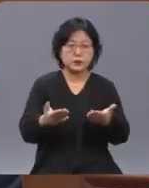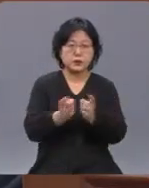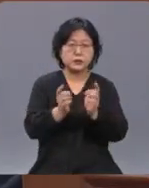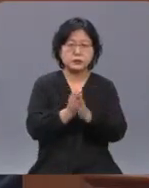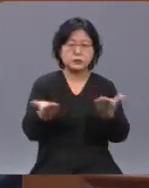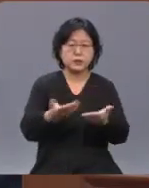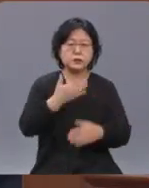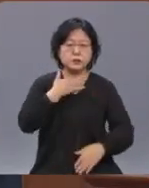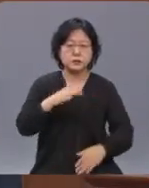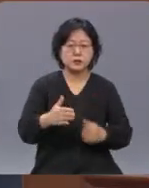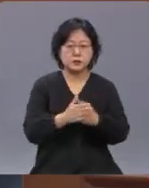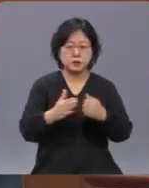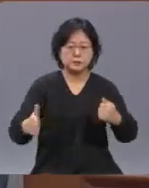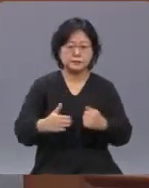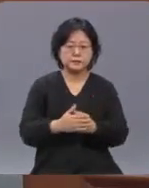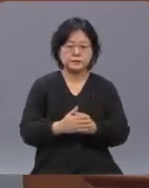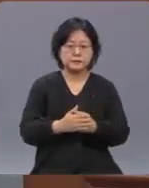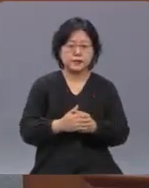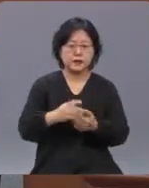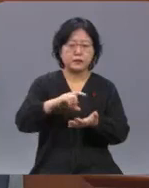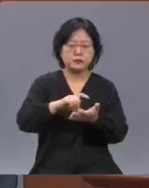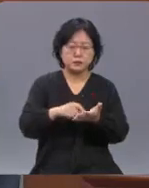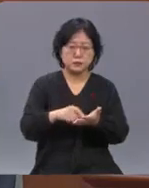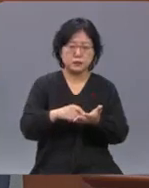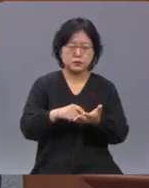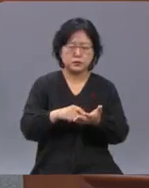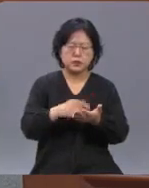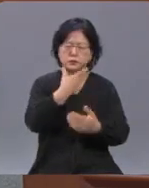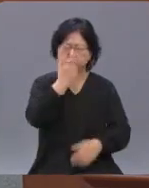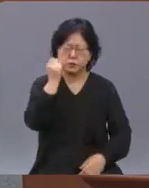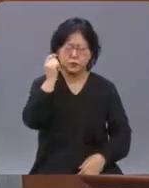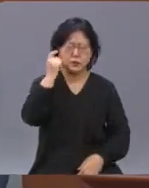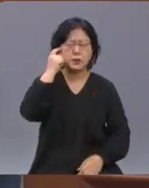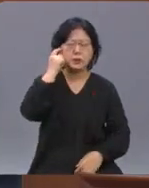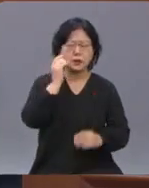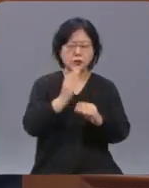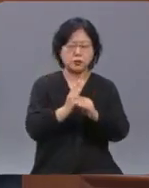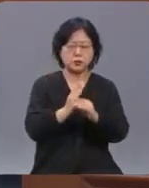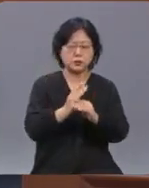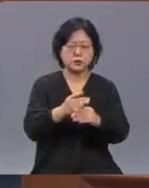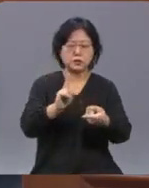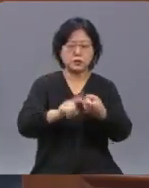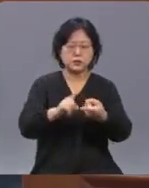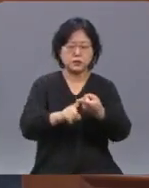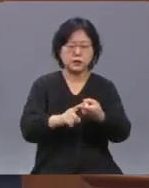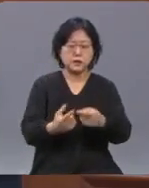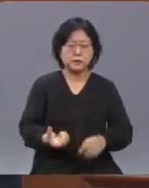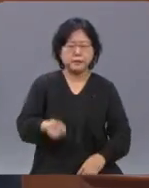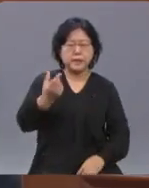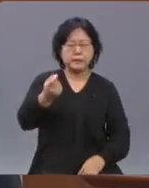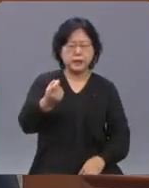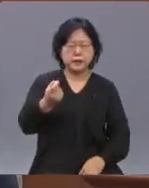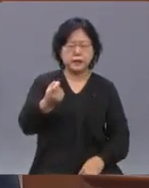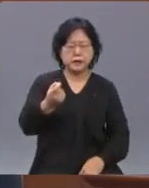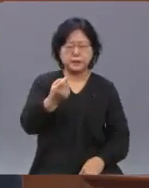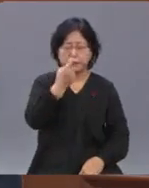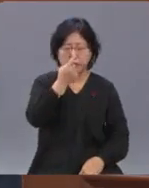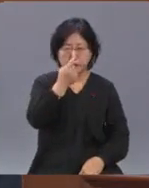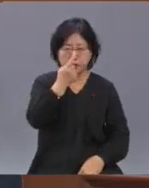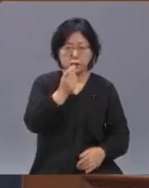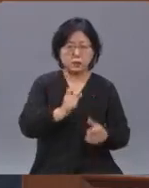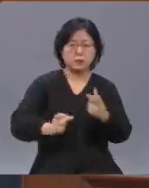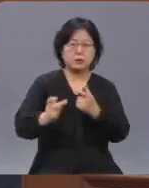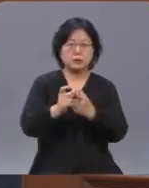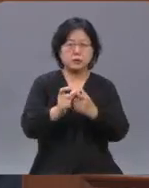적이 없기 때문에 어느 정도 부족점들이 저는 있으리라고 보고 그런 부분들은 신속히 그 이렇게